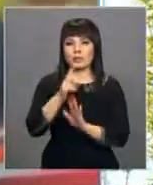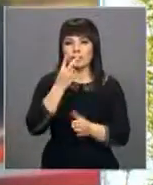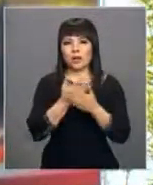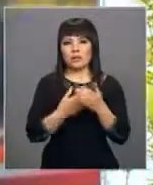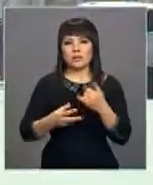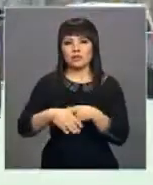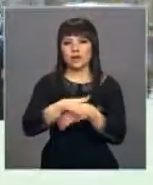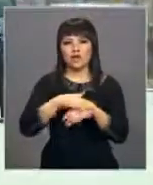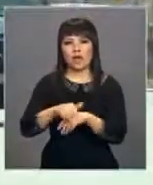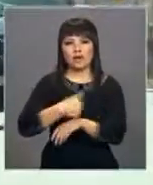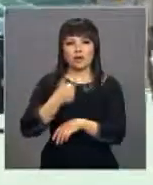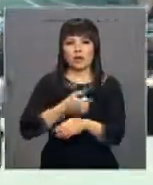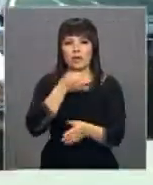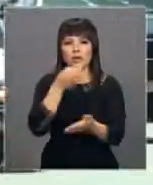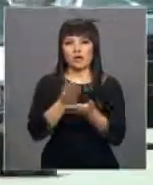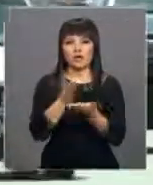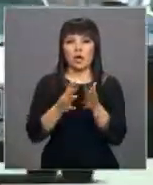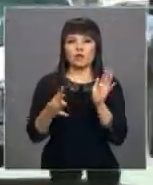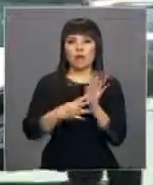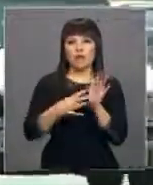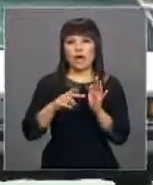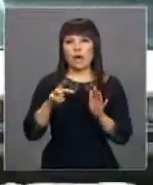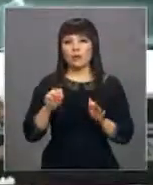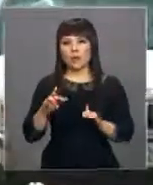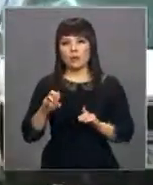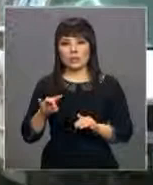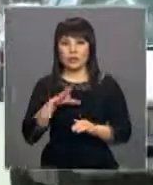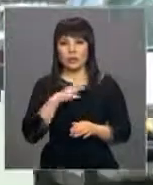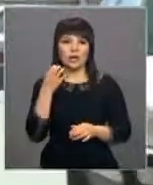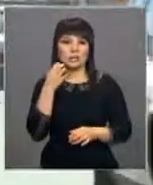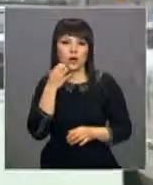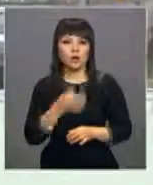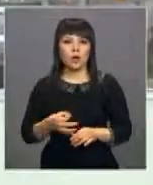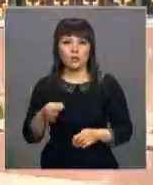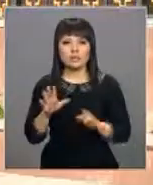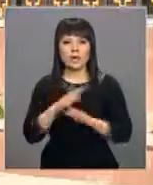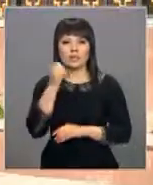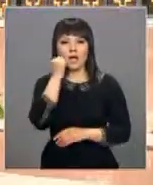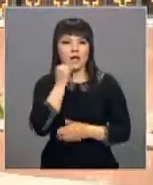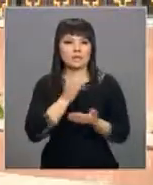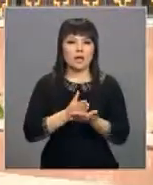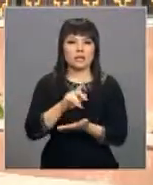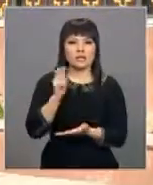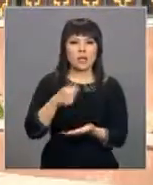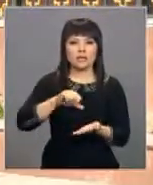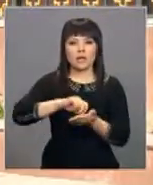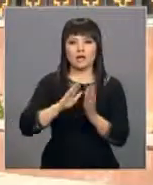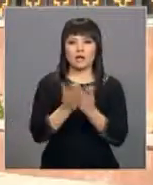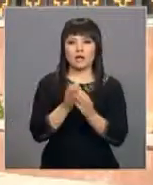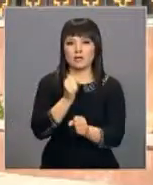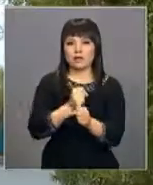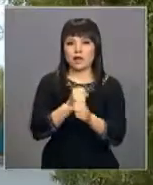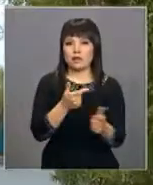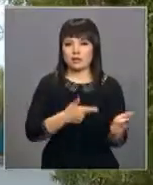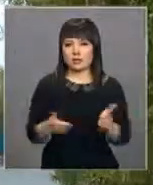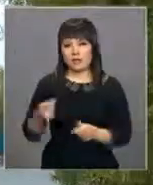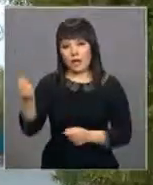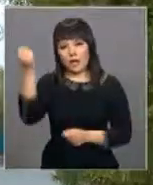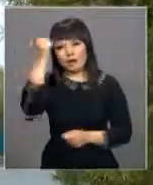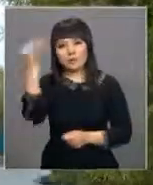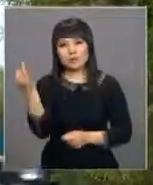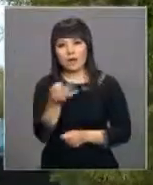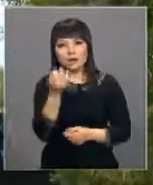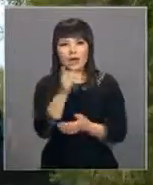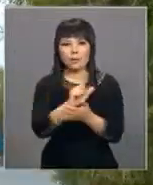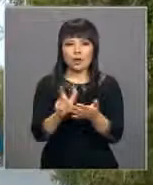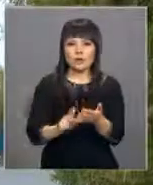жергілікті әкімдік. Сонымен қатар 9 мамыр қарсаңында қызылордалық қарт жауынгерлер туралы кітап жарыққа шығады. Онда түрлі естеліктер, мақалалар